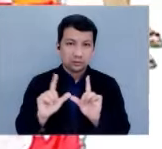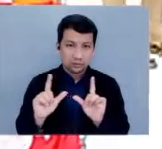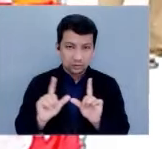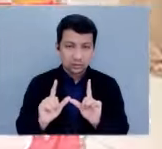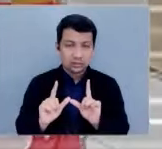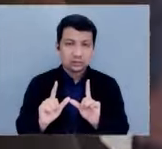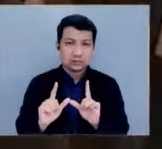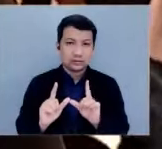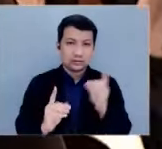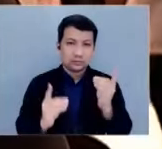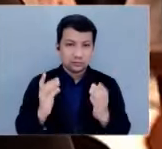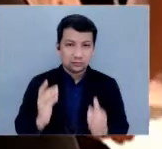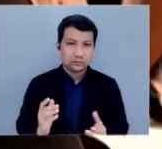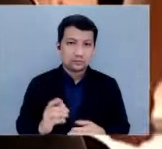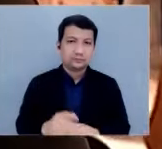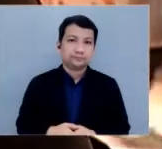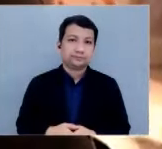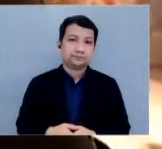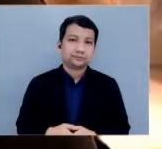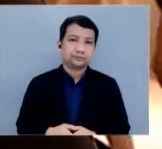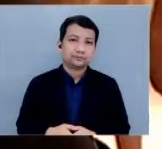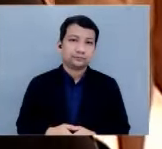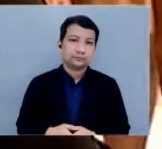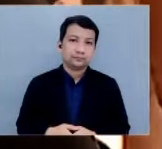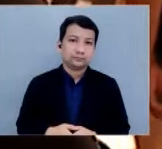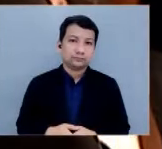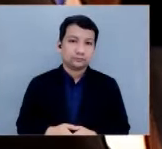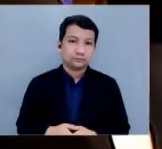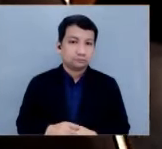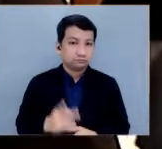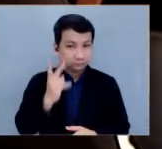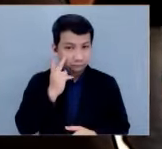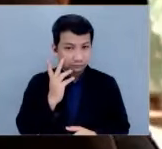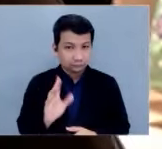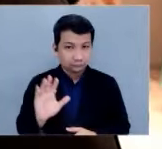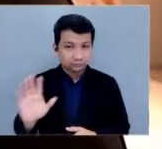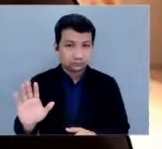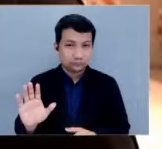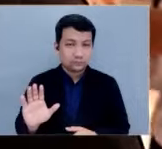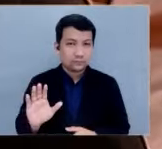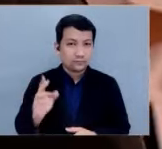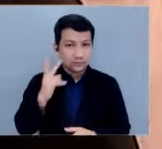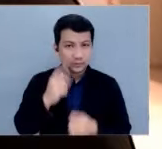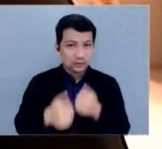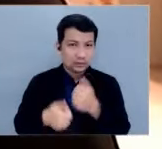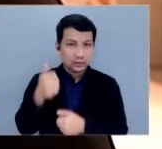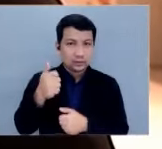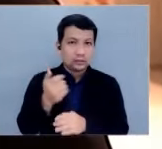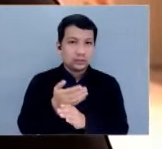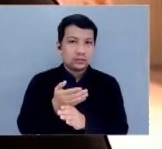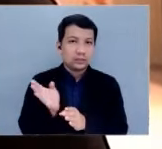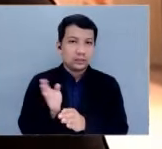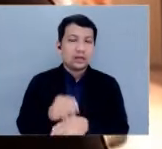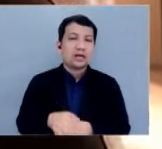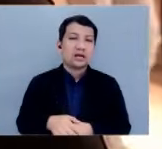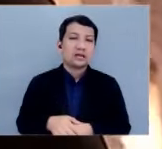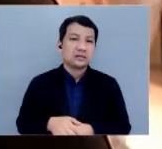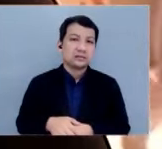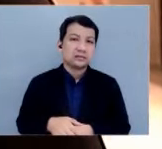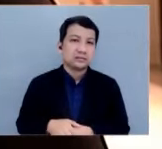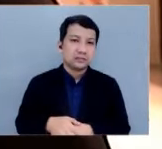driver. Pagka sa tingin nila, sila ay hindi papasa, so umiiwas sila talaga, no?